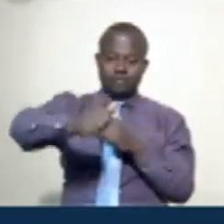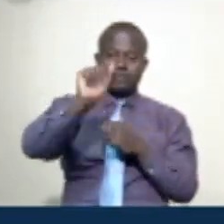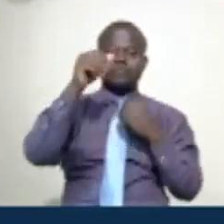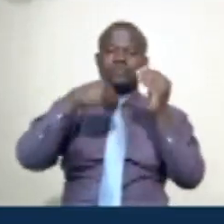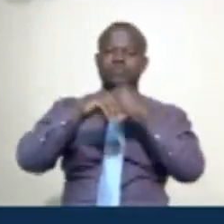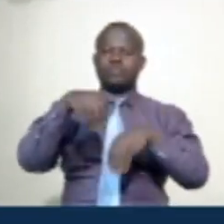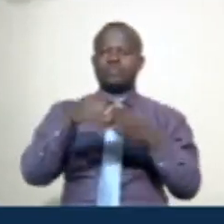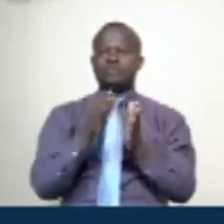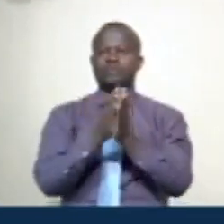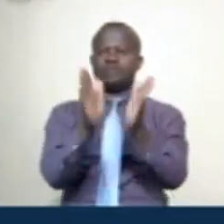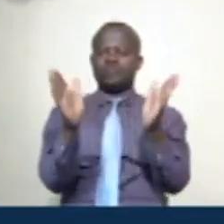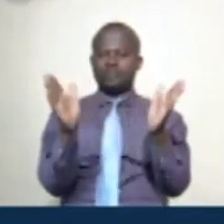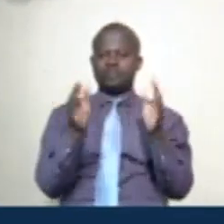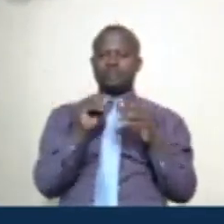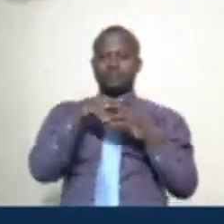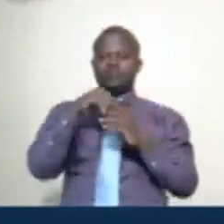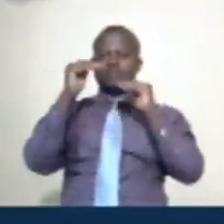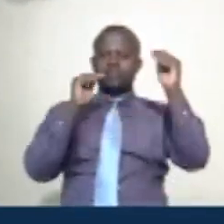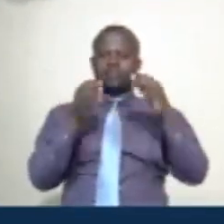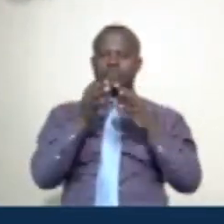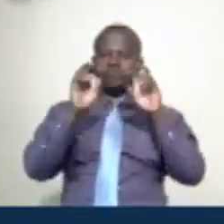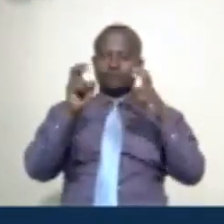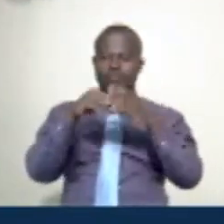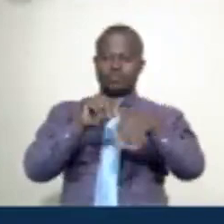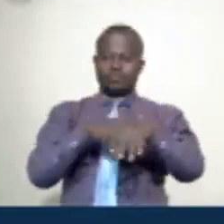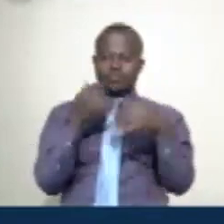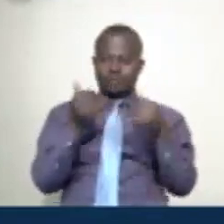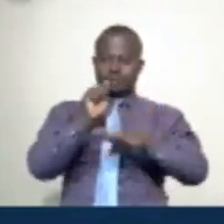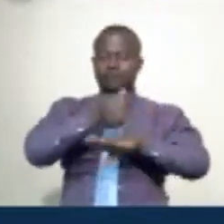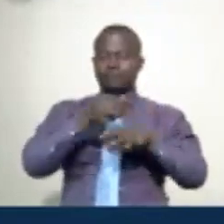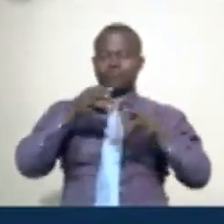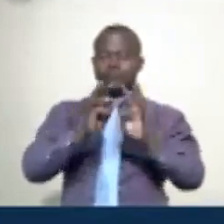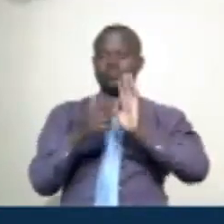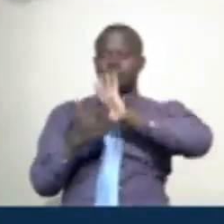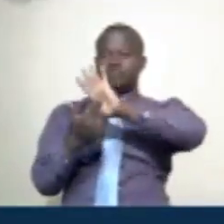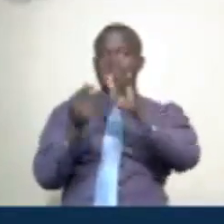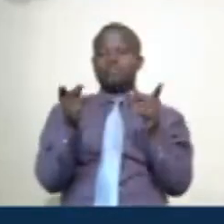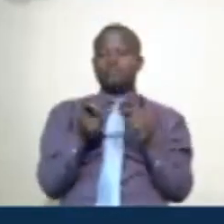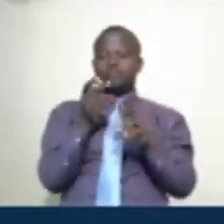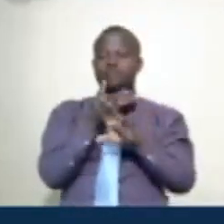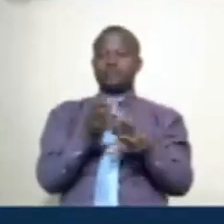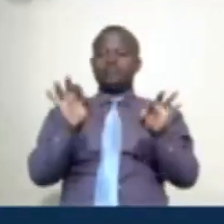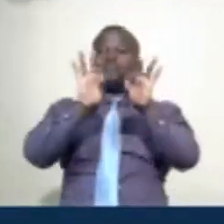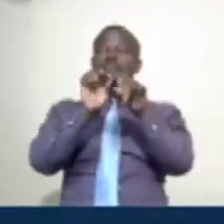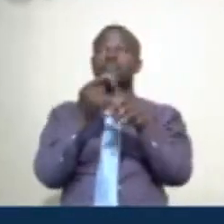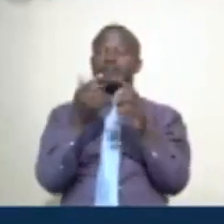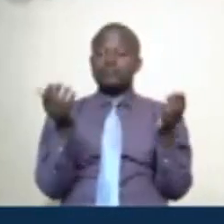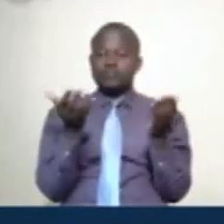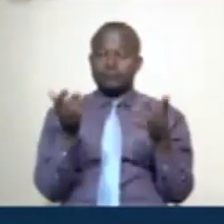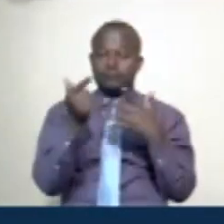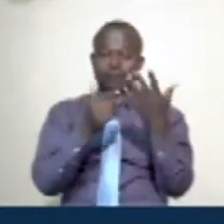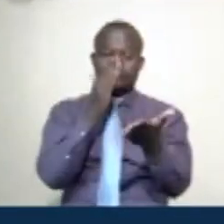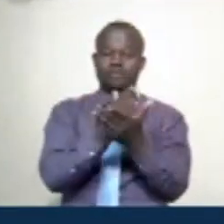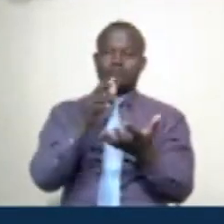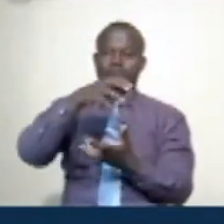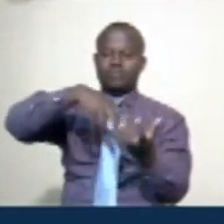muri rusange abari muri uru rwego basobanura ko muri iki gihe hashyizweho uburyo bwo kumenyekanisha aho amabuye y'agaciro aba yaturutse ibi bigaca akajagari